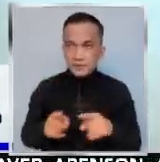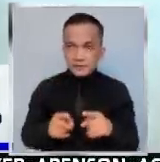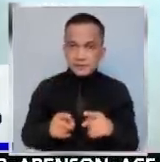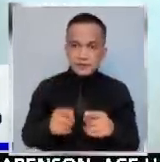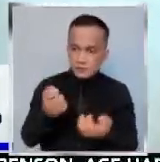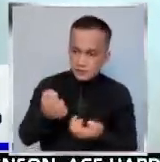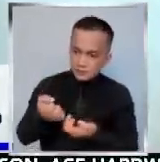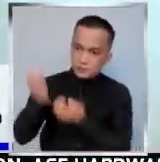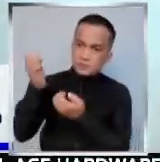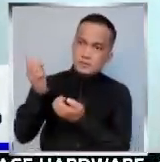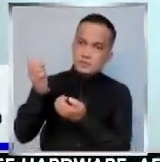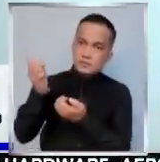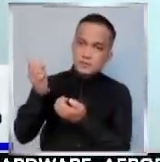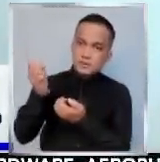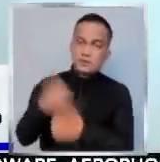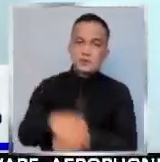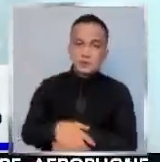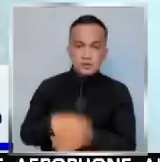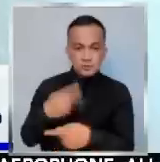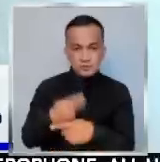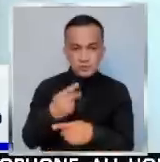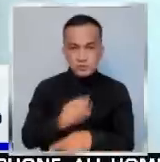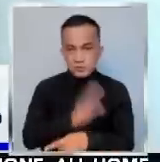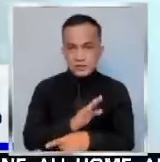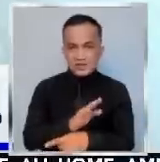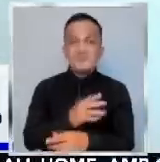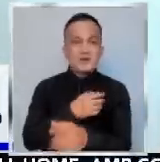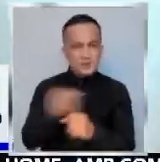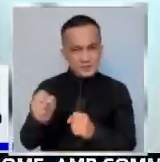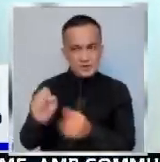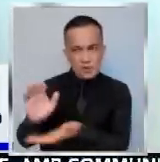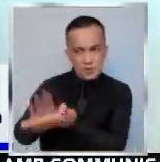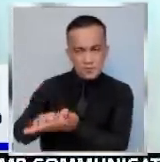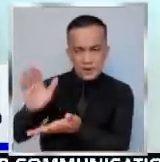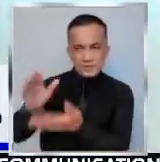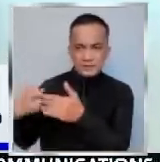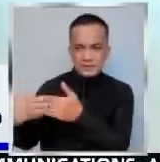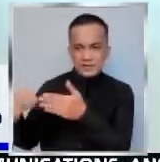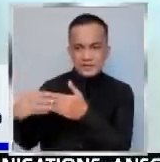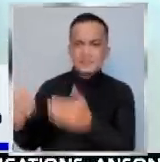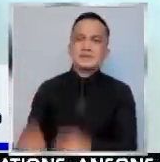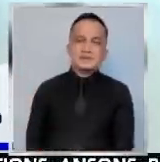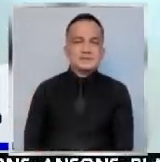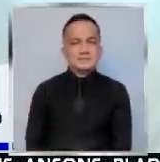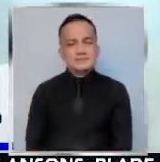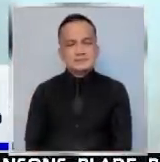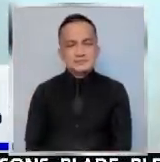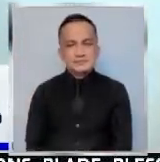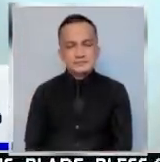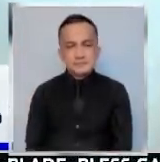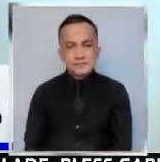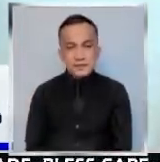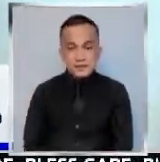naman yung produkto nila, bawi sila dahil mataas naman yung dollar. At yung